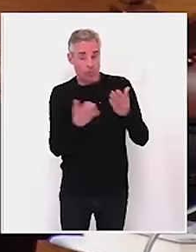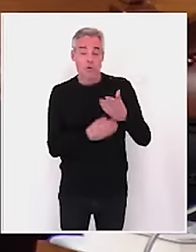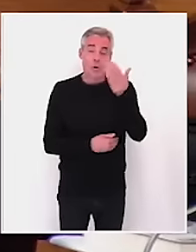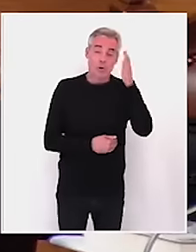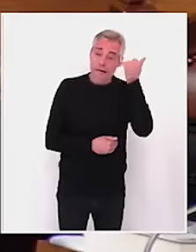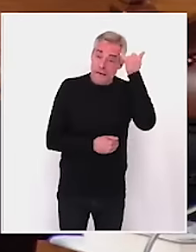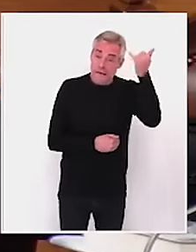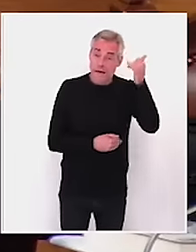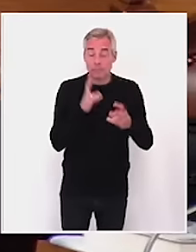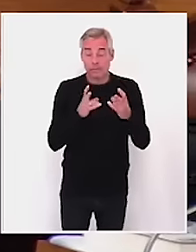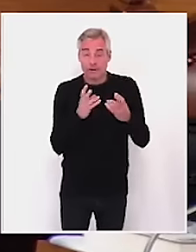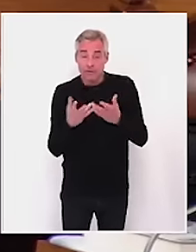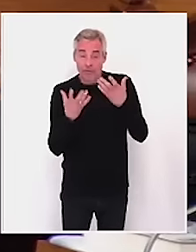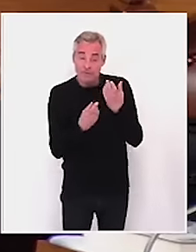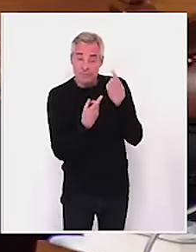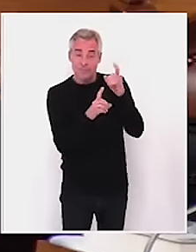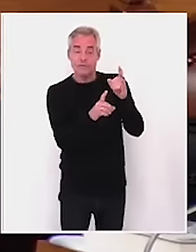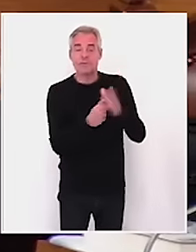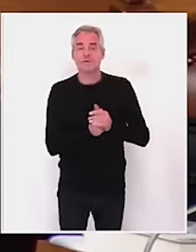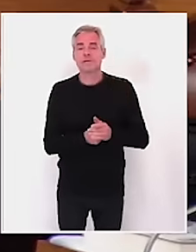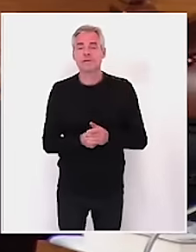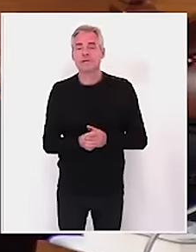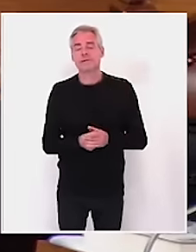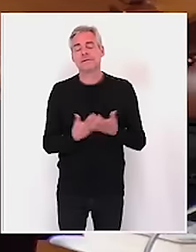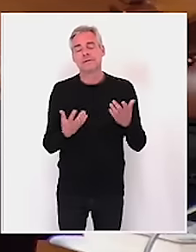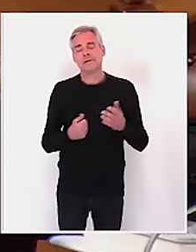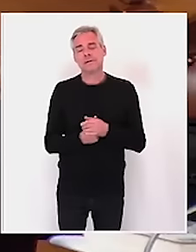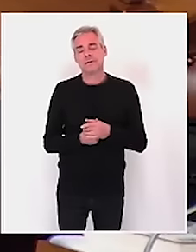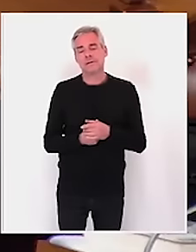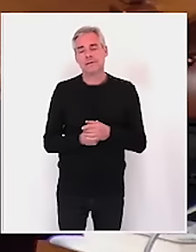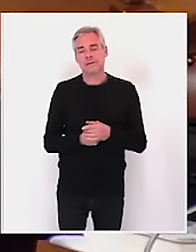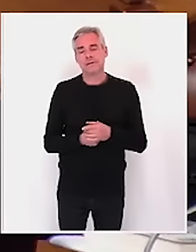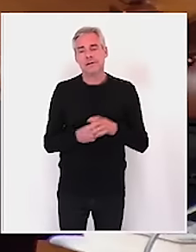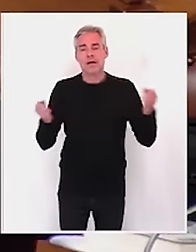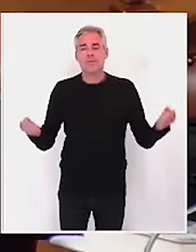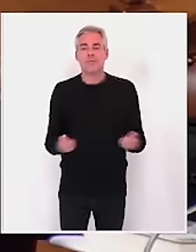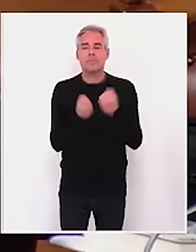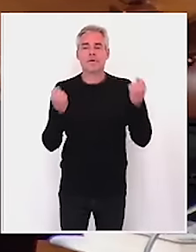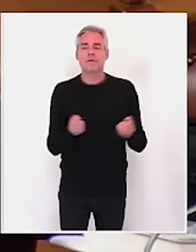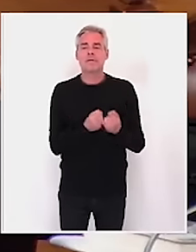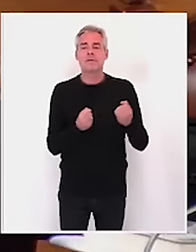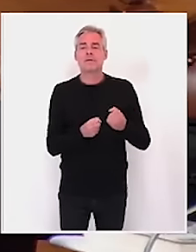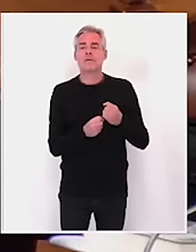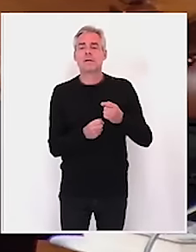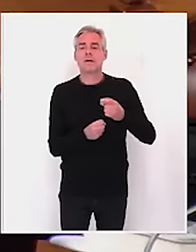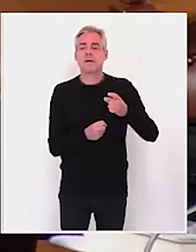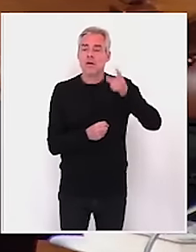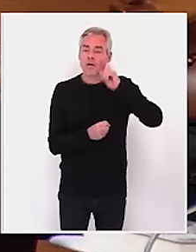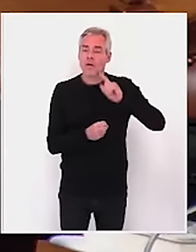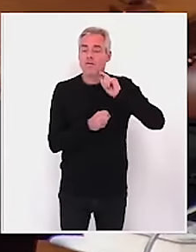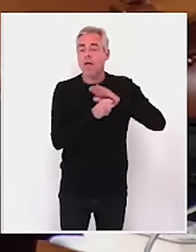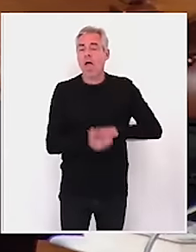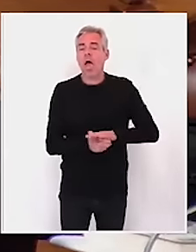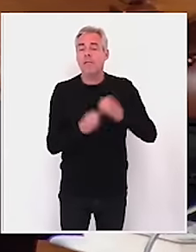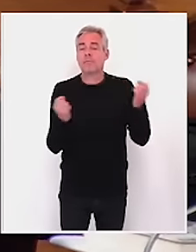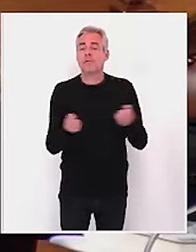aspect aussi qu'on avait envie de recritiquer encore à nouveau là, c'est les publicités sexistes qu'on peut avoir sur les panneaux déco, que grâce à